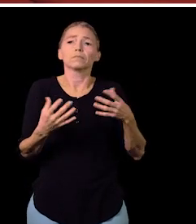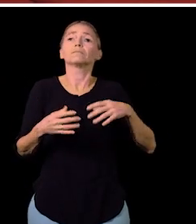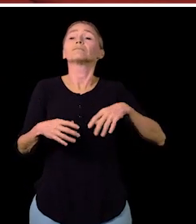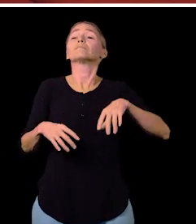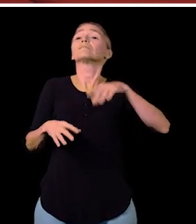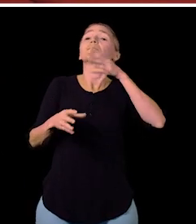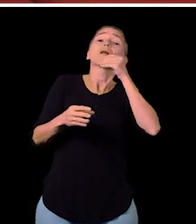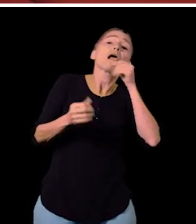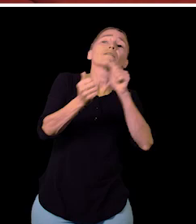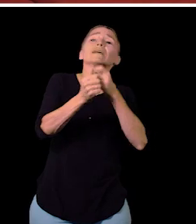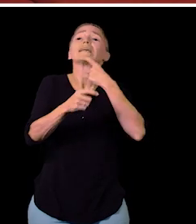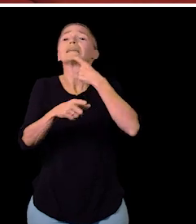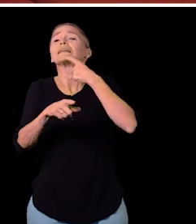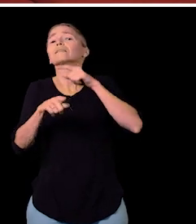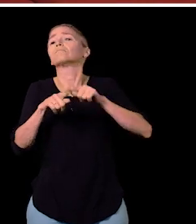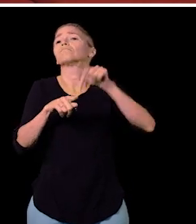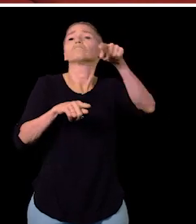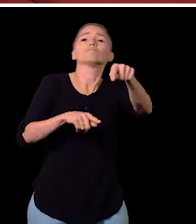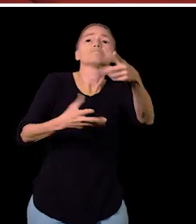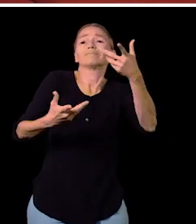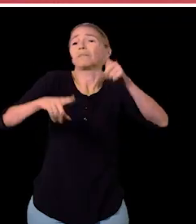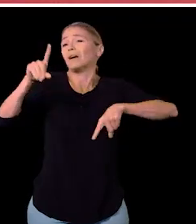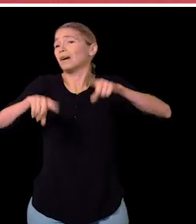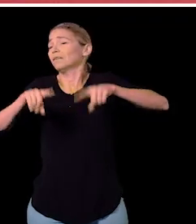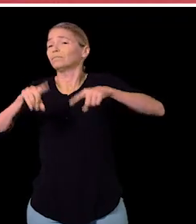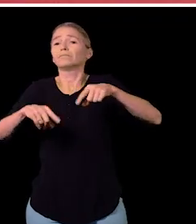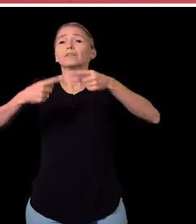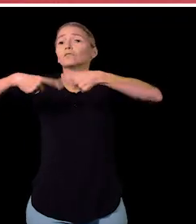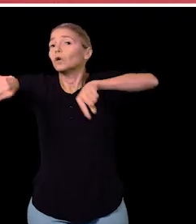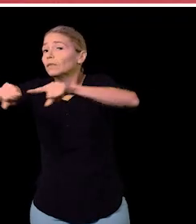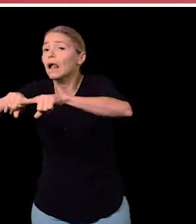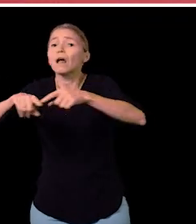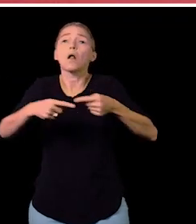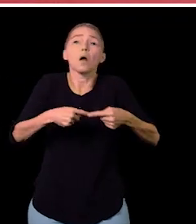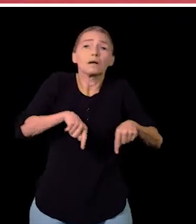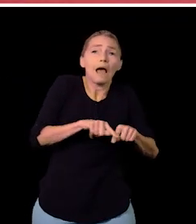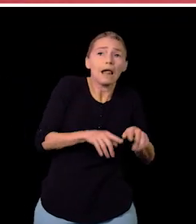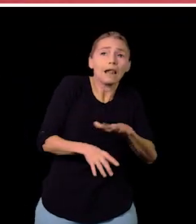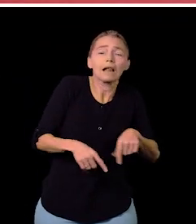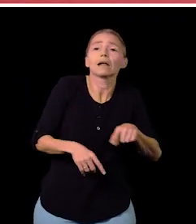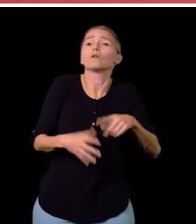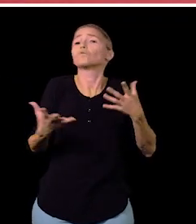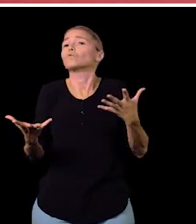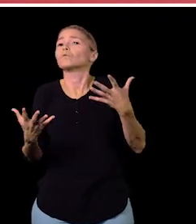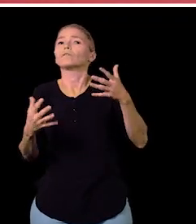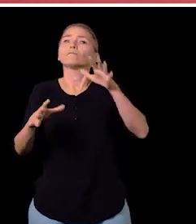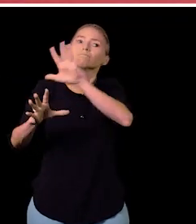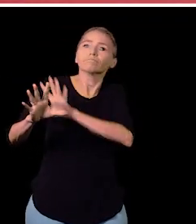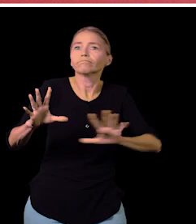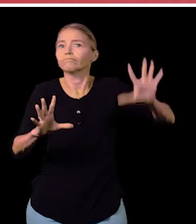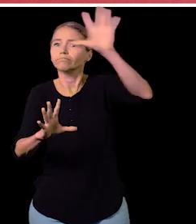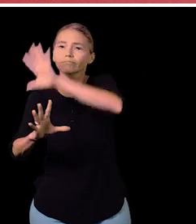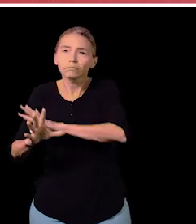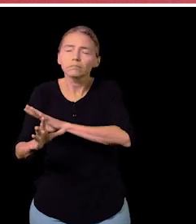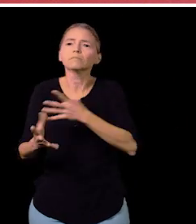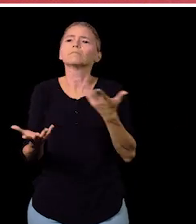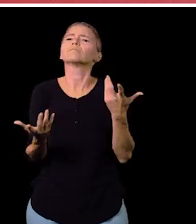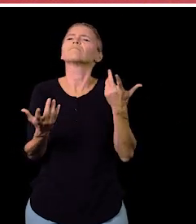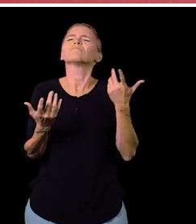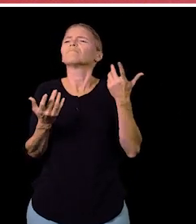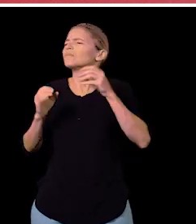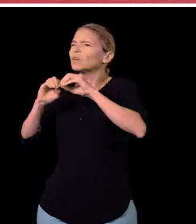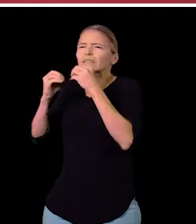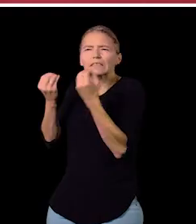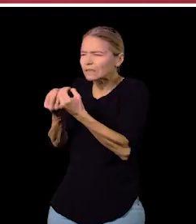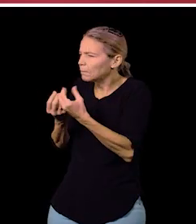plus régional, local, voire même national. Est-ce que ce sont des organismes qui sont généralistes ou ils sont spécialisés dans certains champs